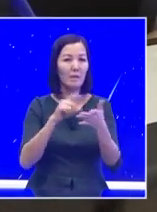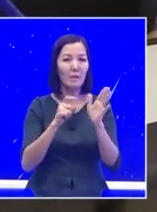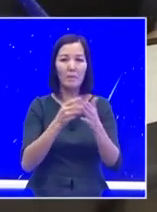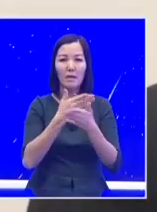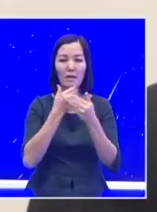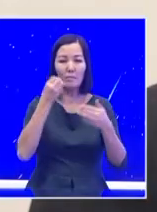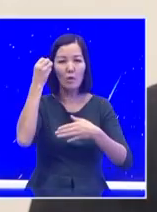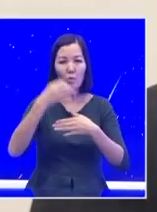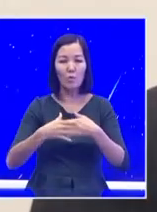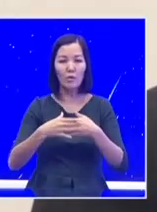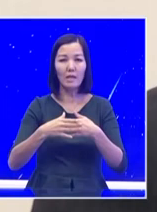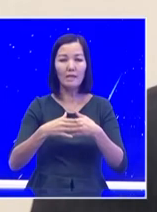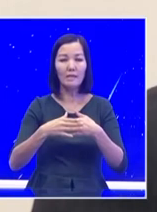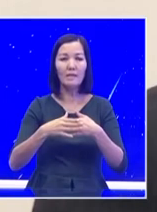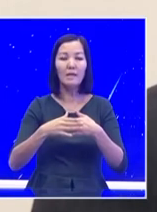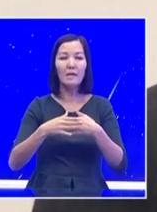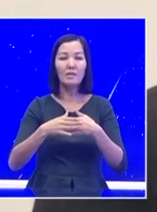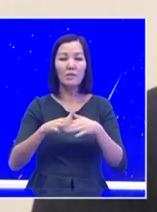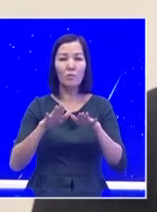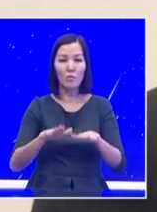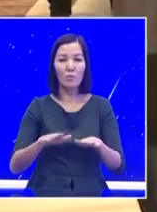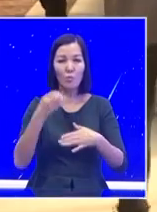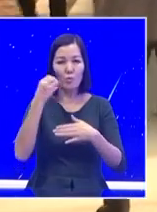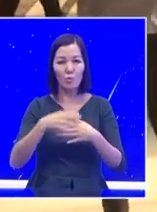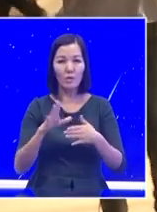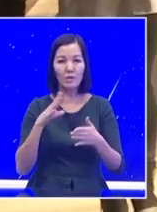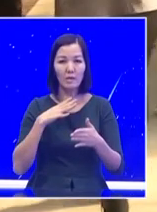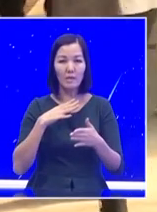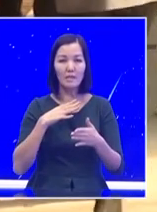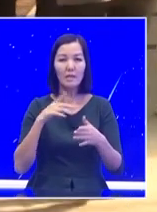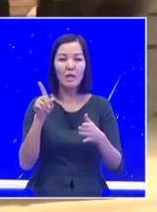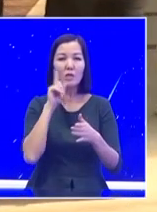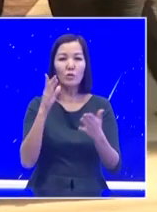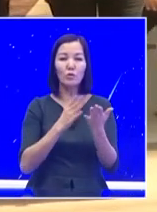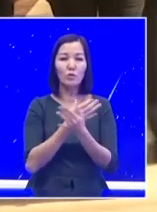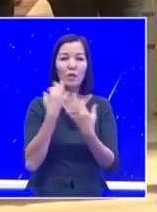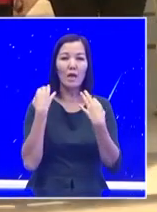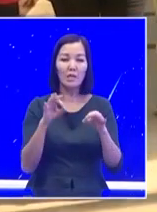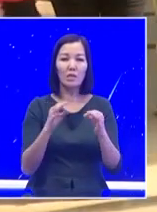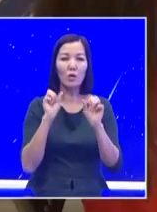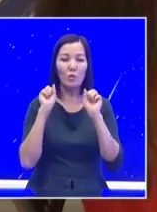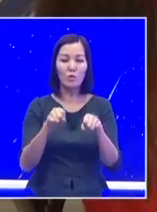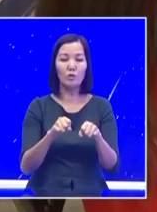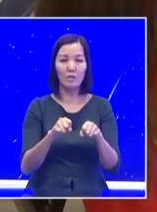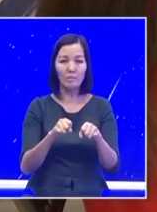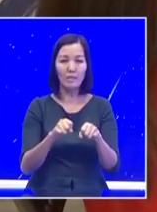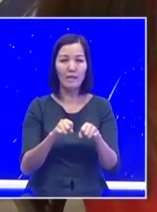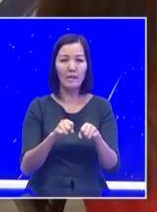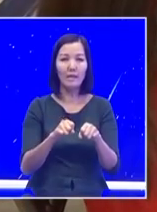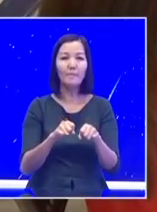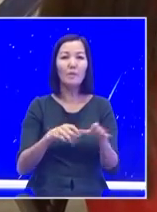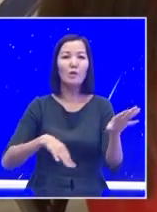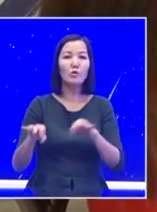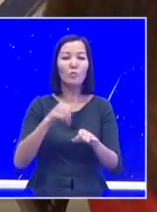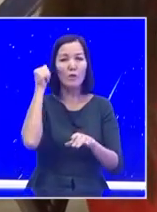емес, орталықтың дәлізінде орналасқан. Бұл да болса кеңестің жастар үшін ашықтығы мен қол жетімділігін